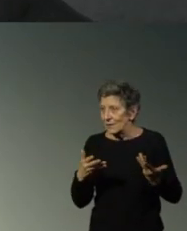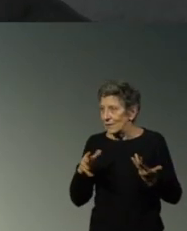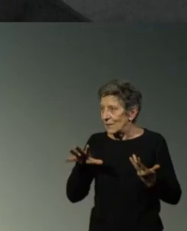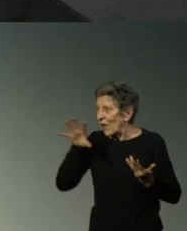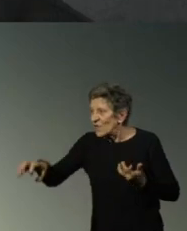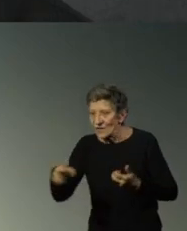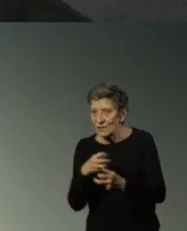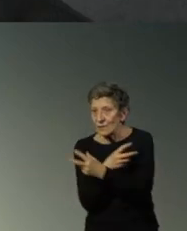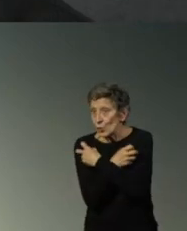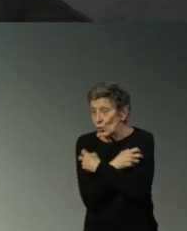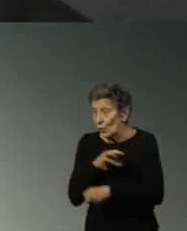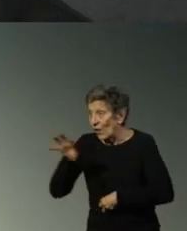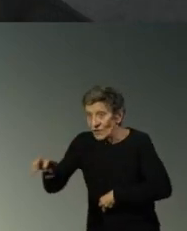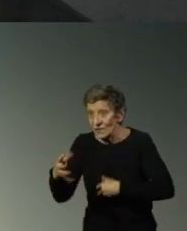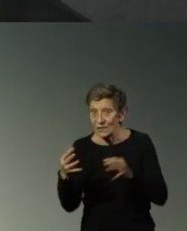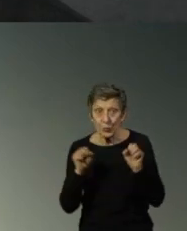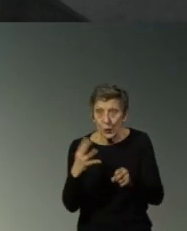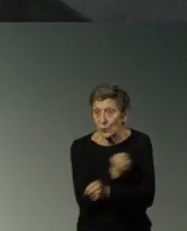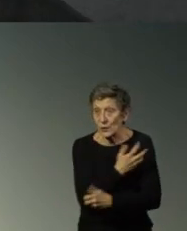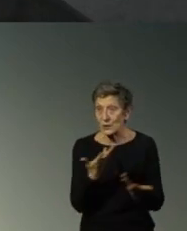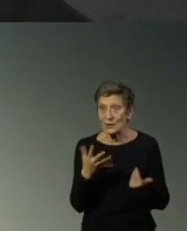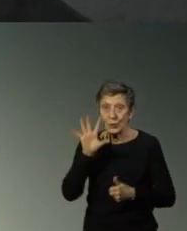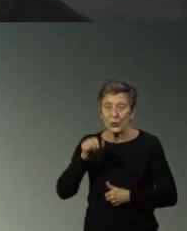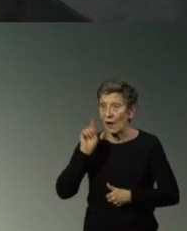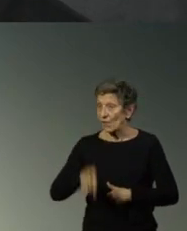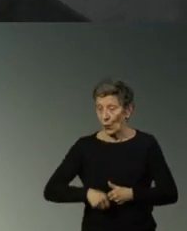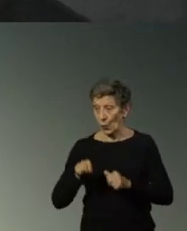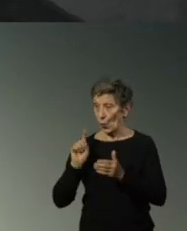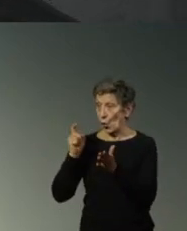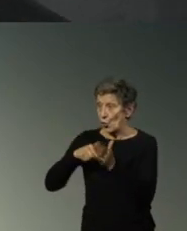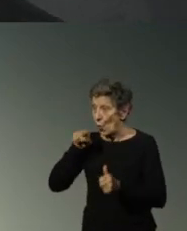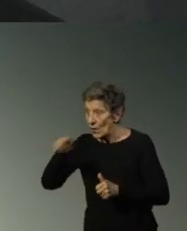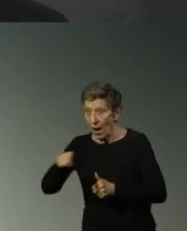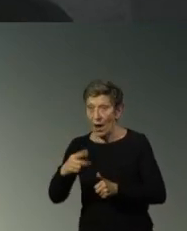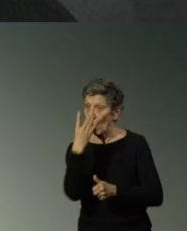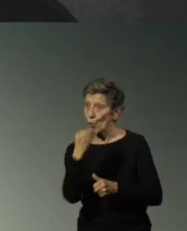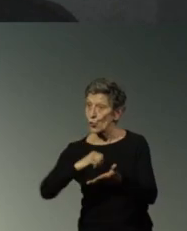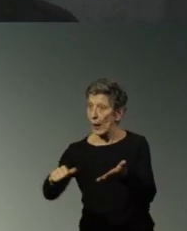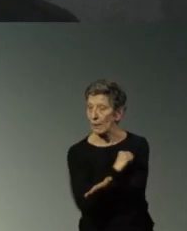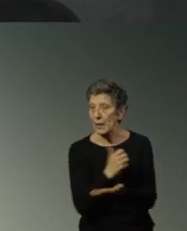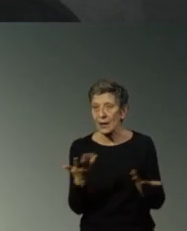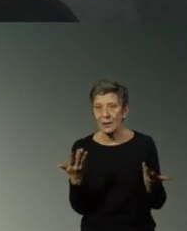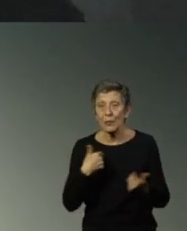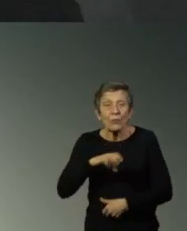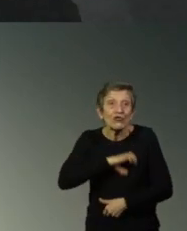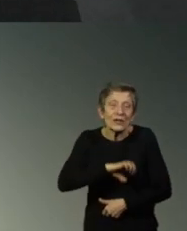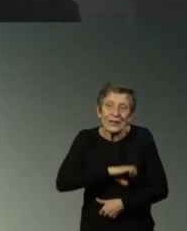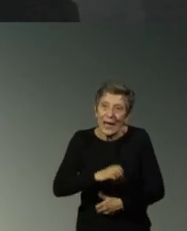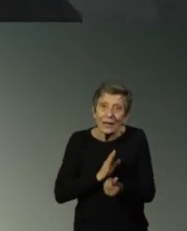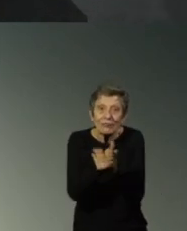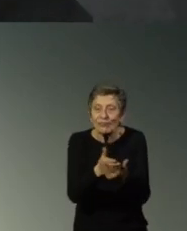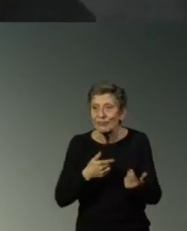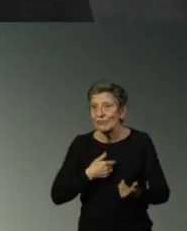des brebis. Et donc, il faut vraiment éliminer les loups à cet endroit-là. Alors, j'ai essayé de glisser, comme d'autres, mes collègues, mais peut-être que